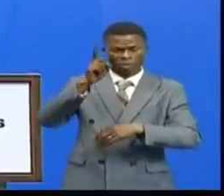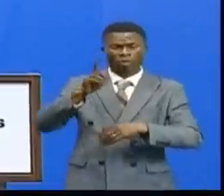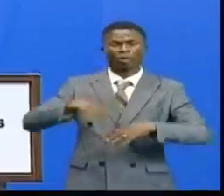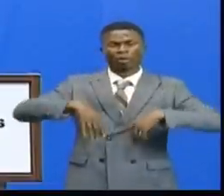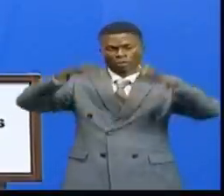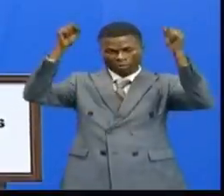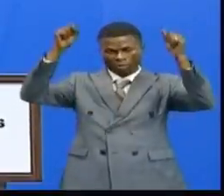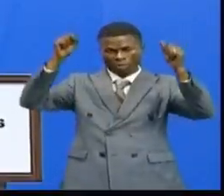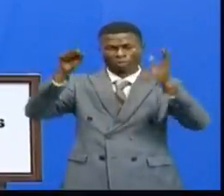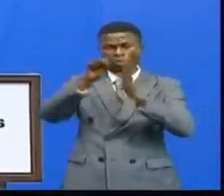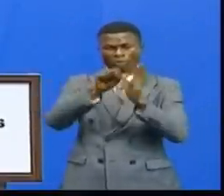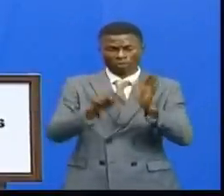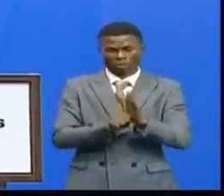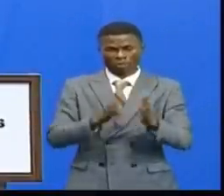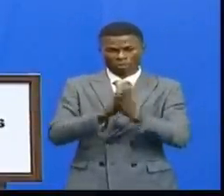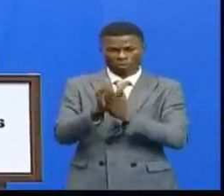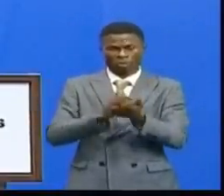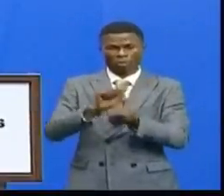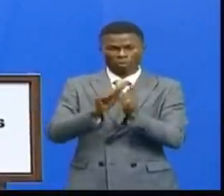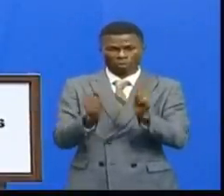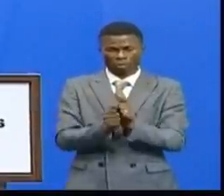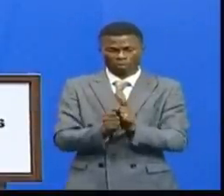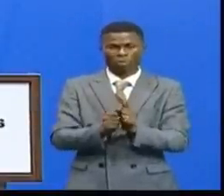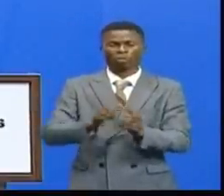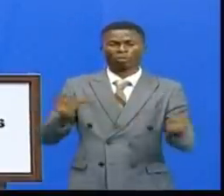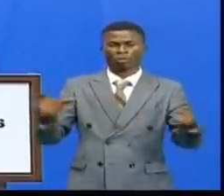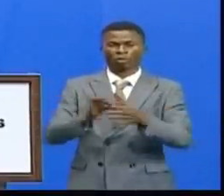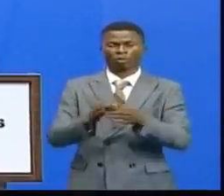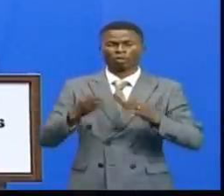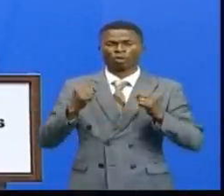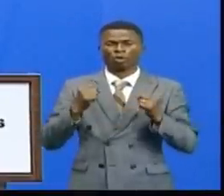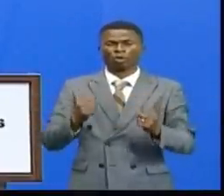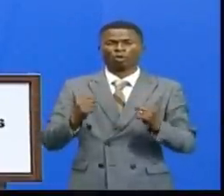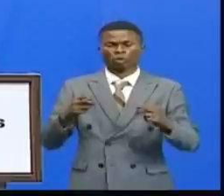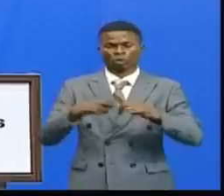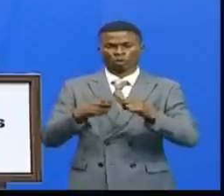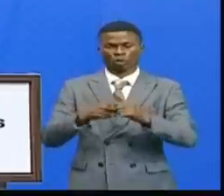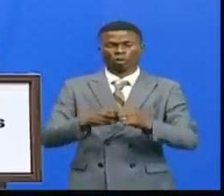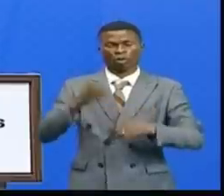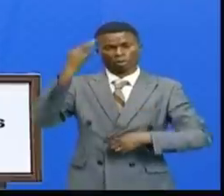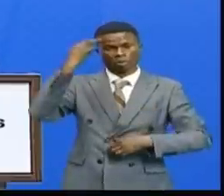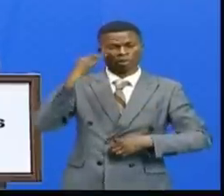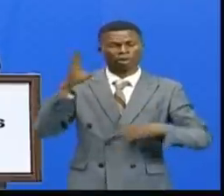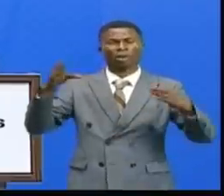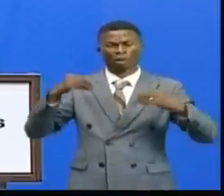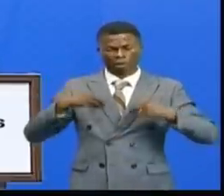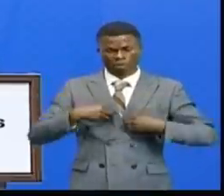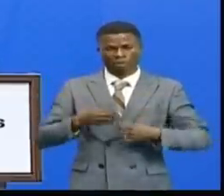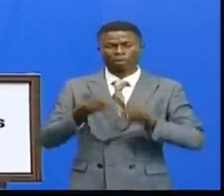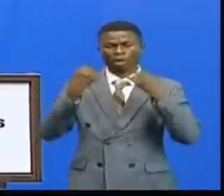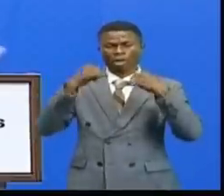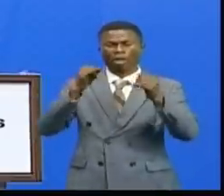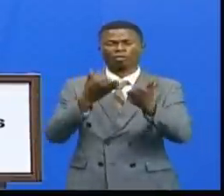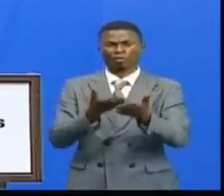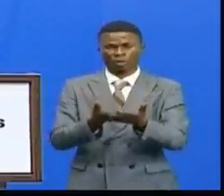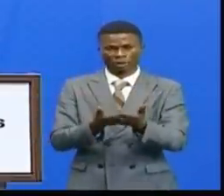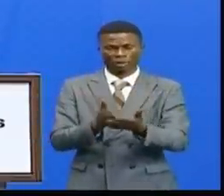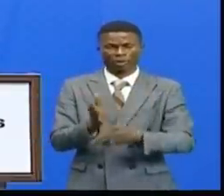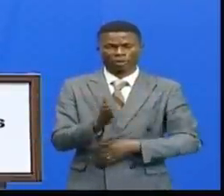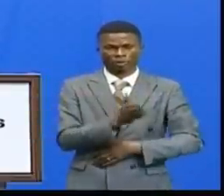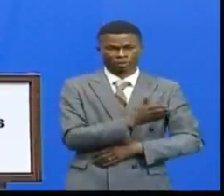ratifier les statuts relatifs aux questions de transition énergétique. Le Conseil a pris acte de ce rapport.